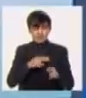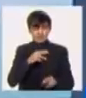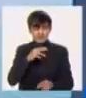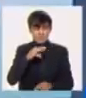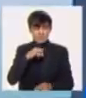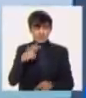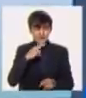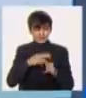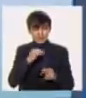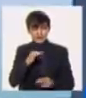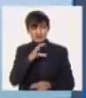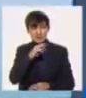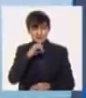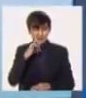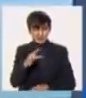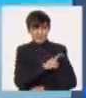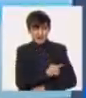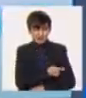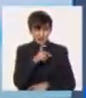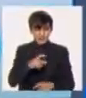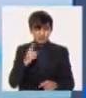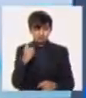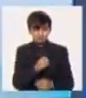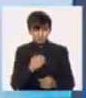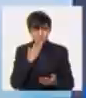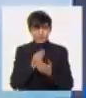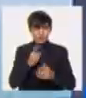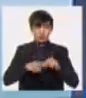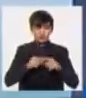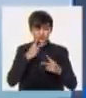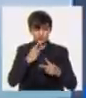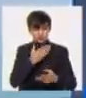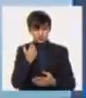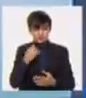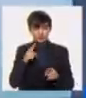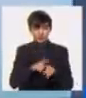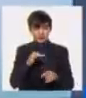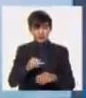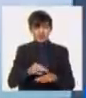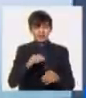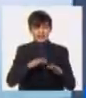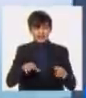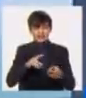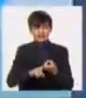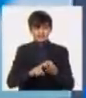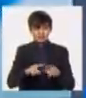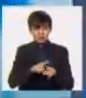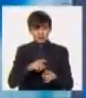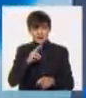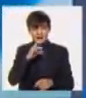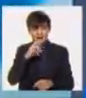не видят своих родных и близких. Среди них и персонал Карагандинской областной детской клинической больницы. Врач